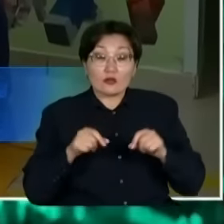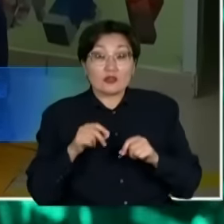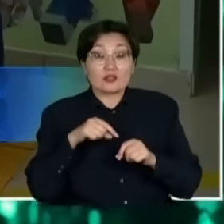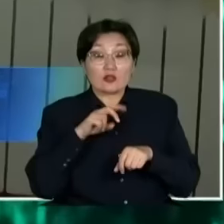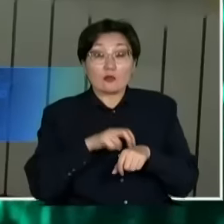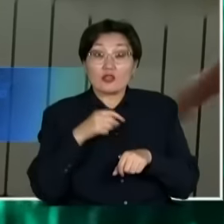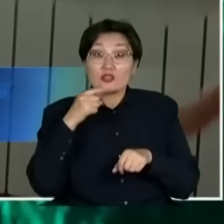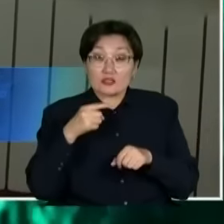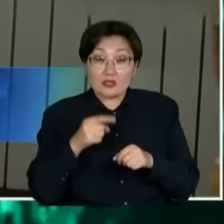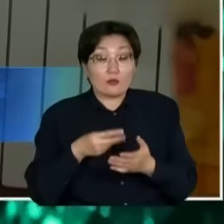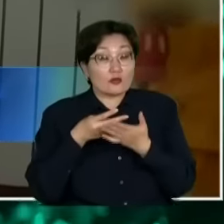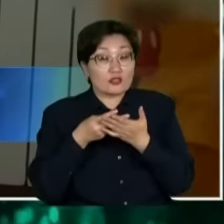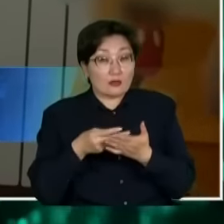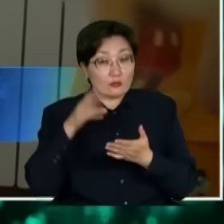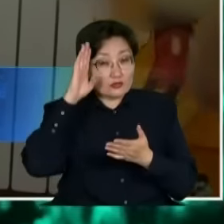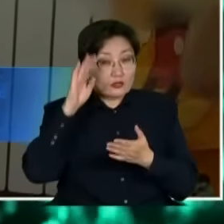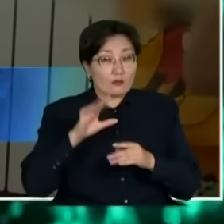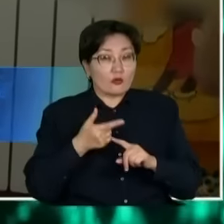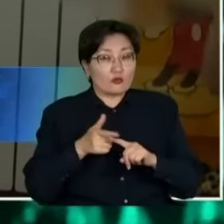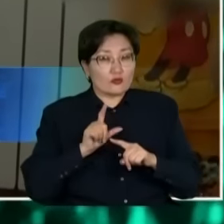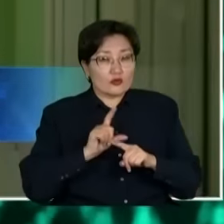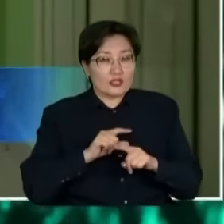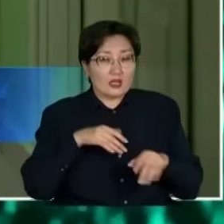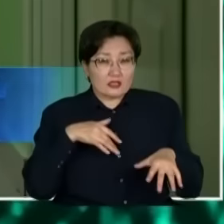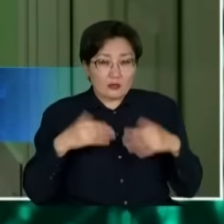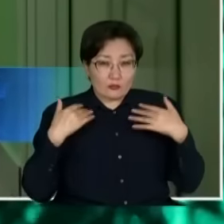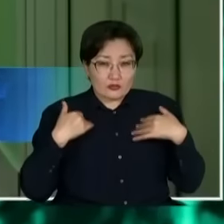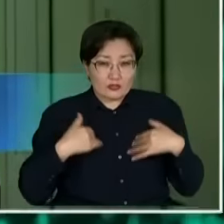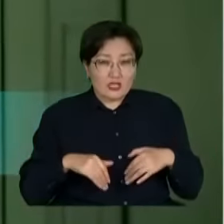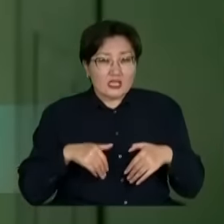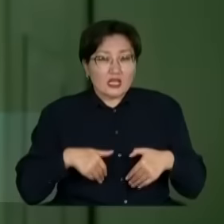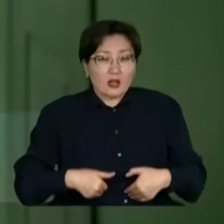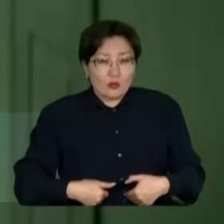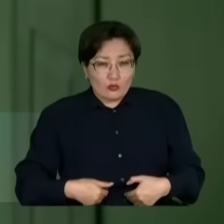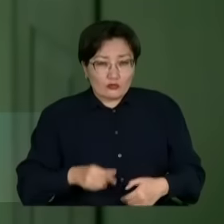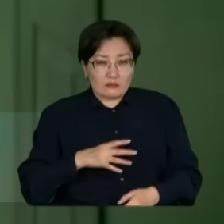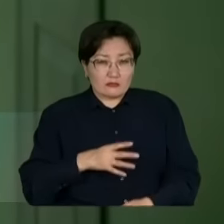говорят что при поступлении мальчик был очень ослабленным и